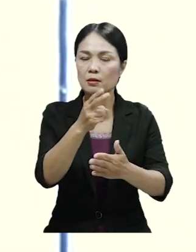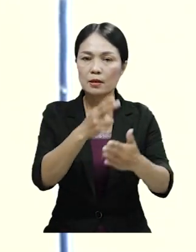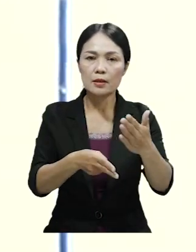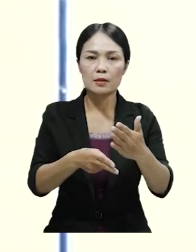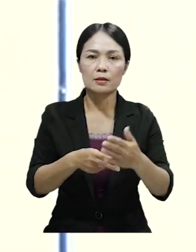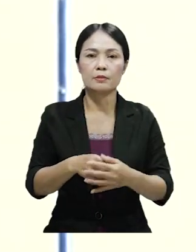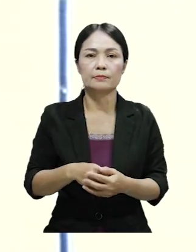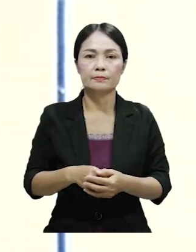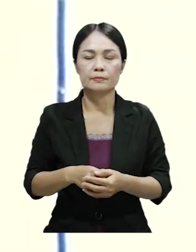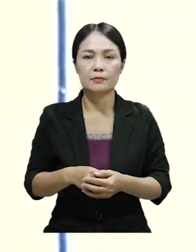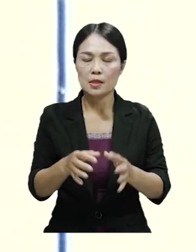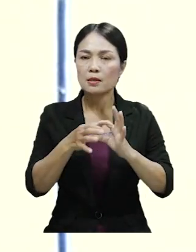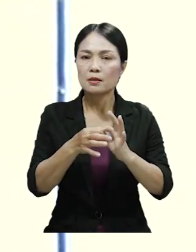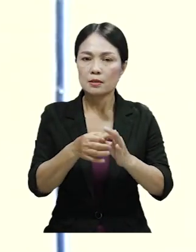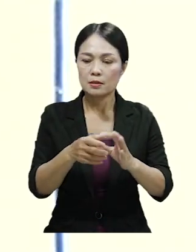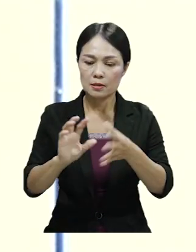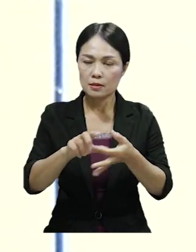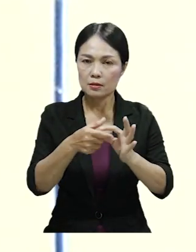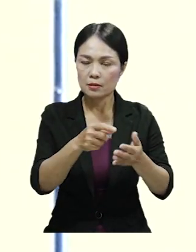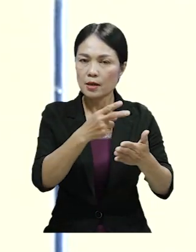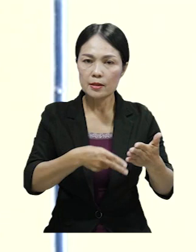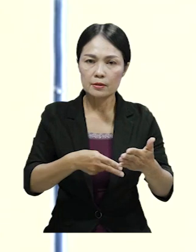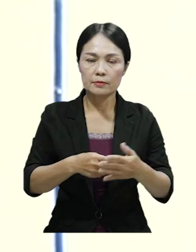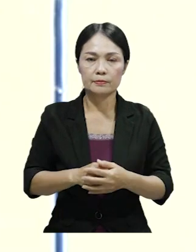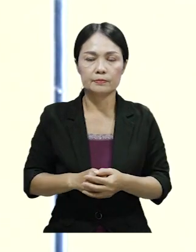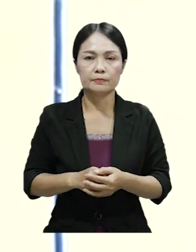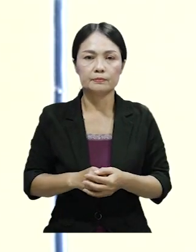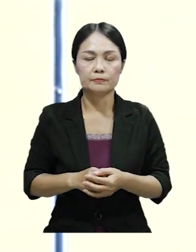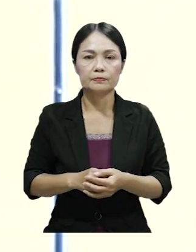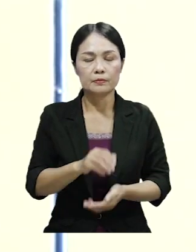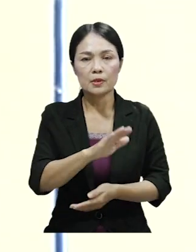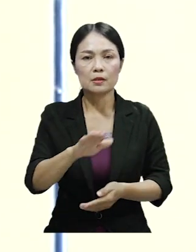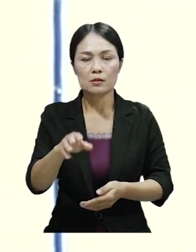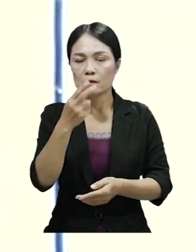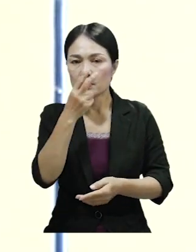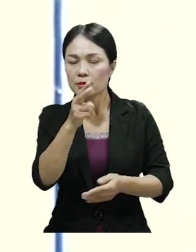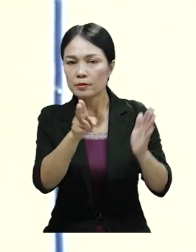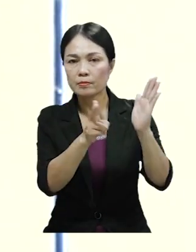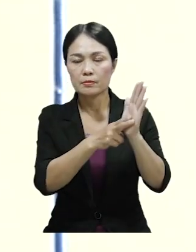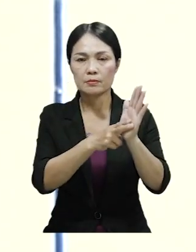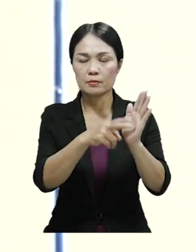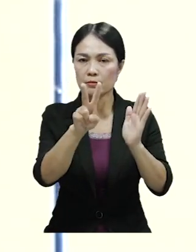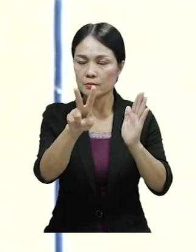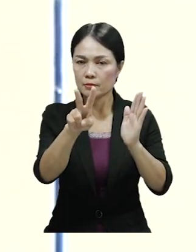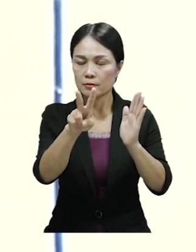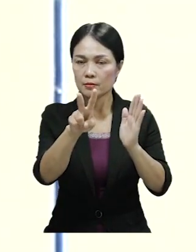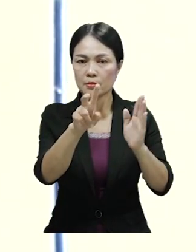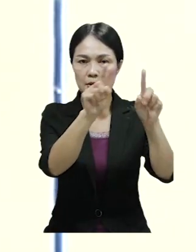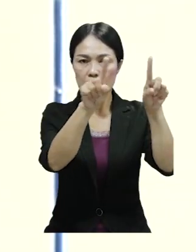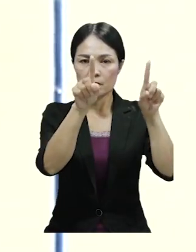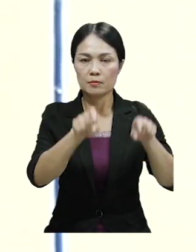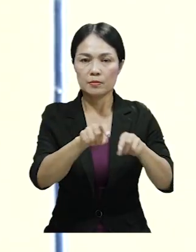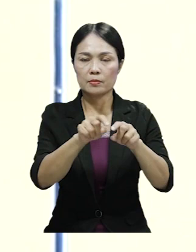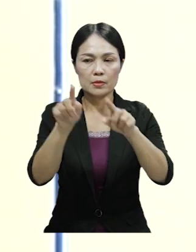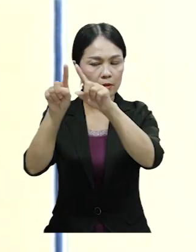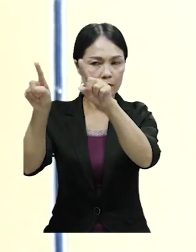អ៎តាក់ទងនឹងរឿងអីនេះកូនបាទកូនឃើញច្បាស់ទេលោកគ្រូមាន2ផ្ទាំងណាកូនណារូប